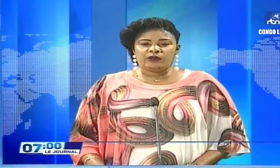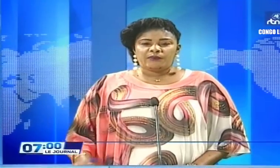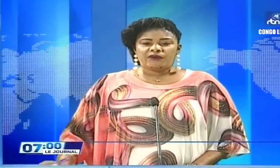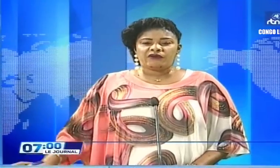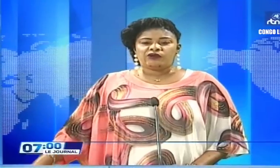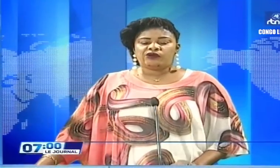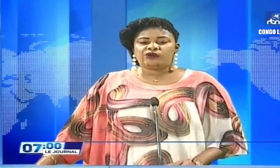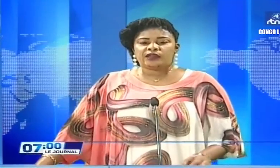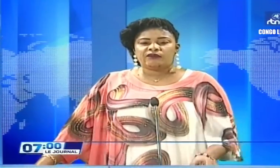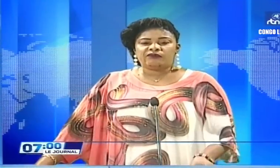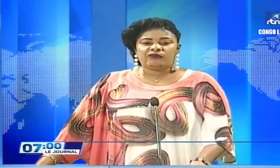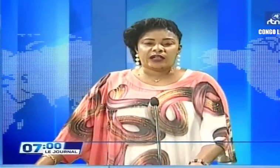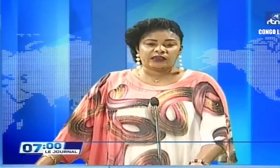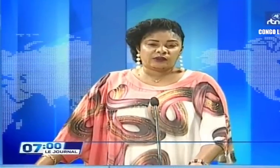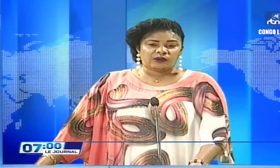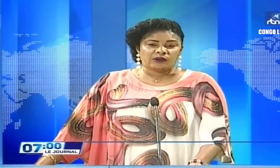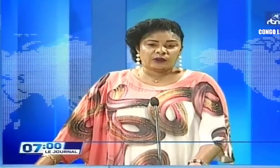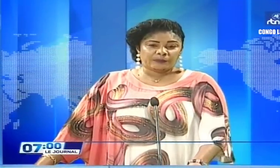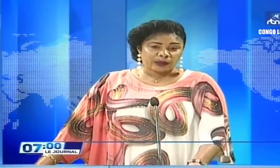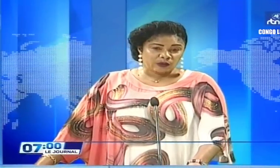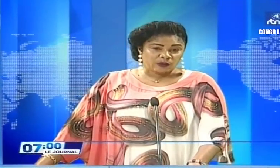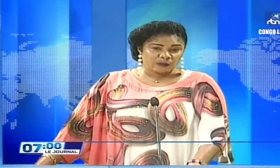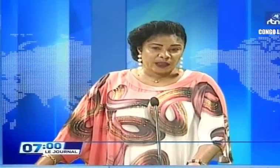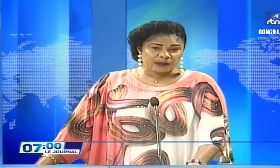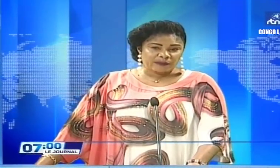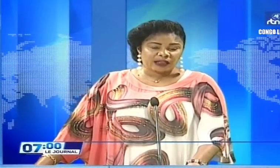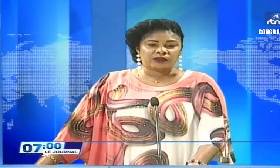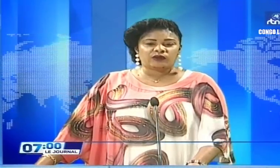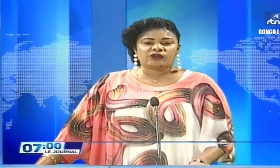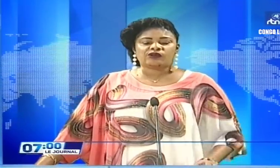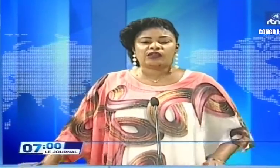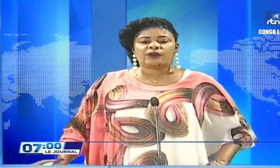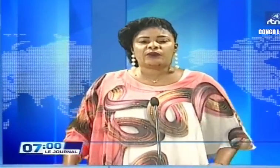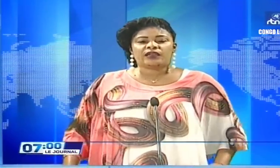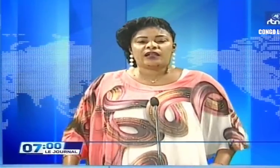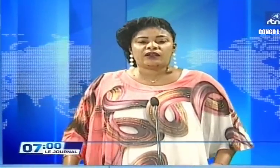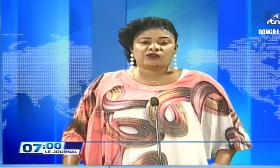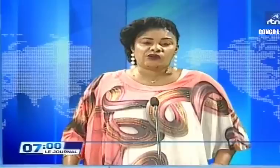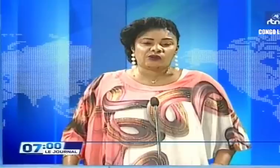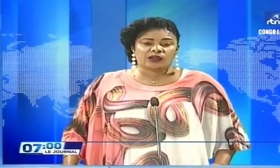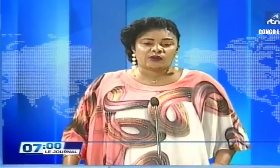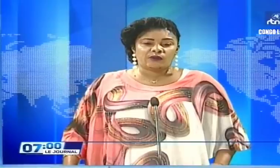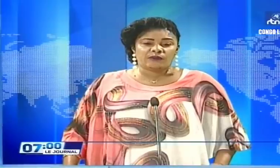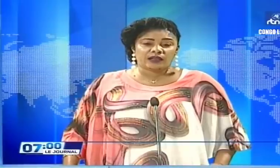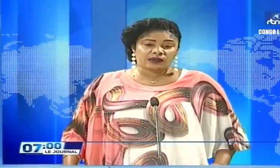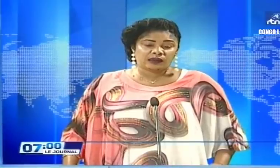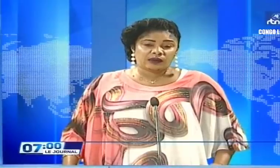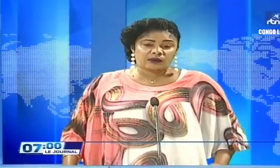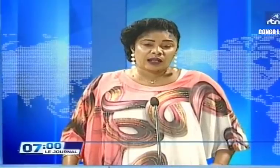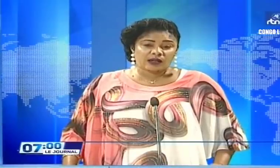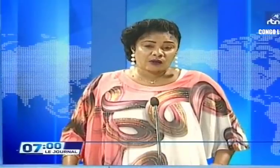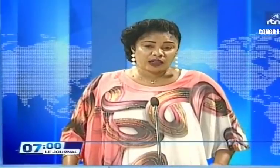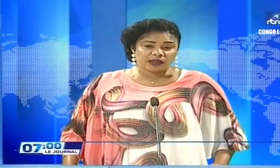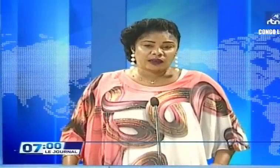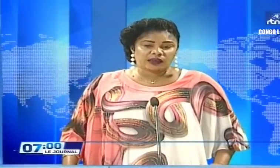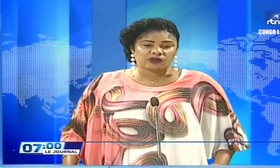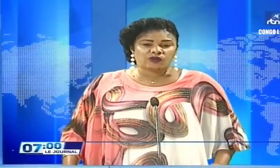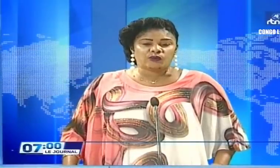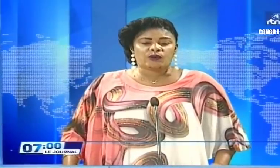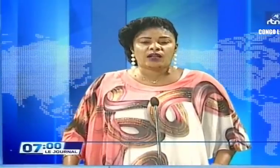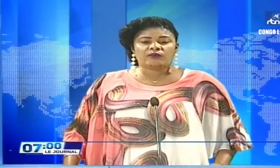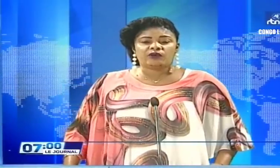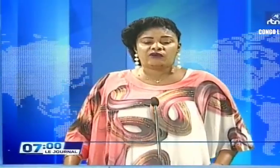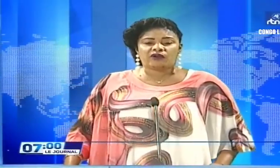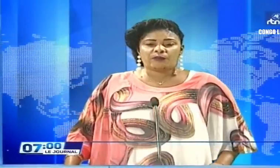Notables de la province du Sud qui vous restent préoccupés par la situation sécuritaire et socio-économique ainsi que la concrétisation